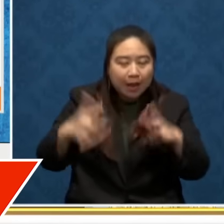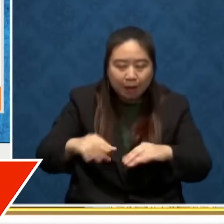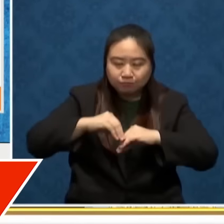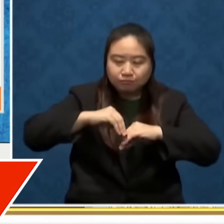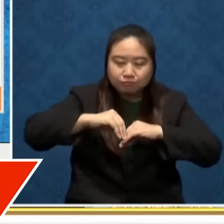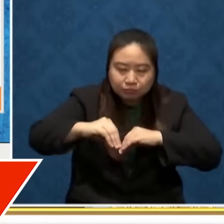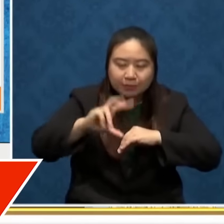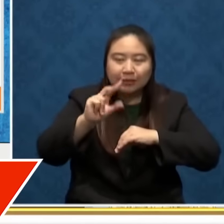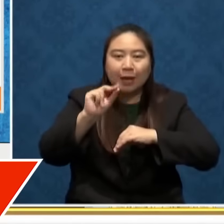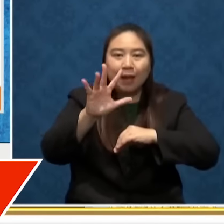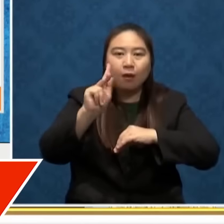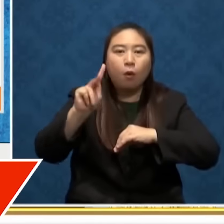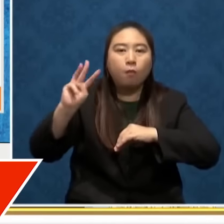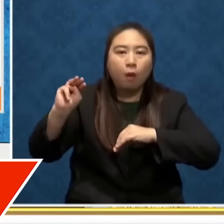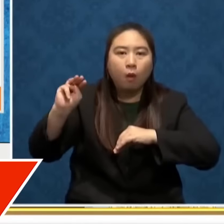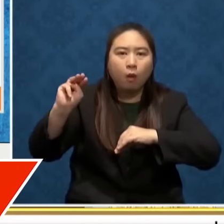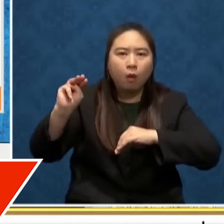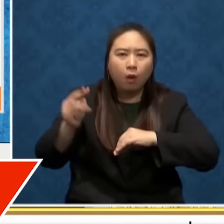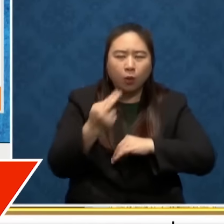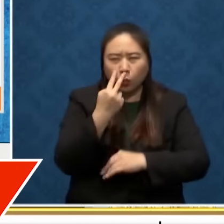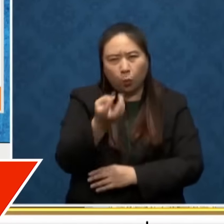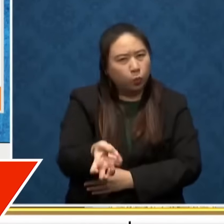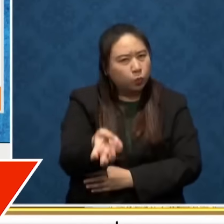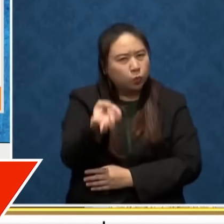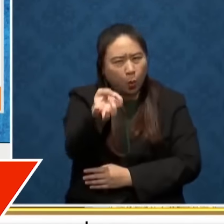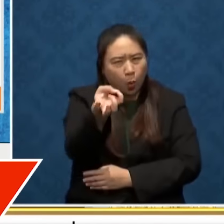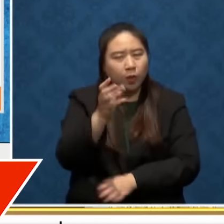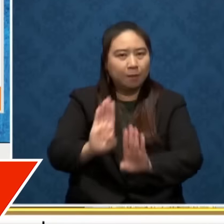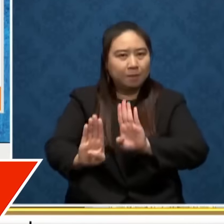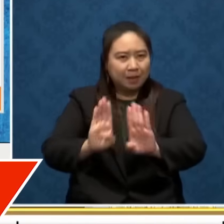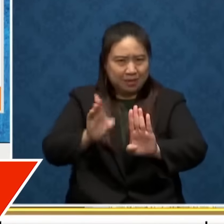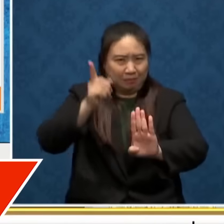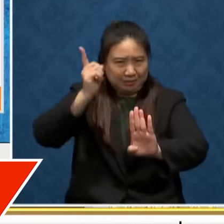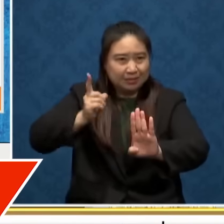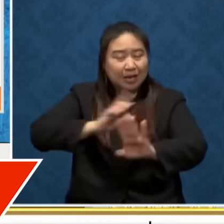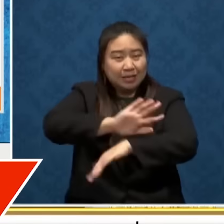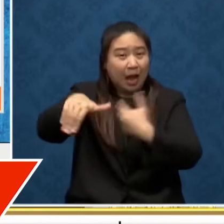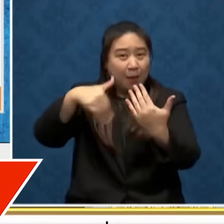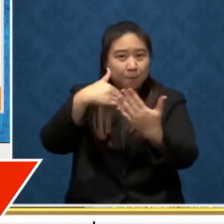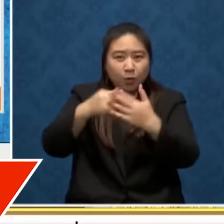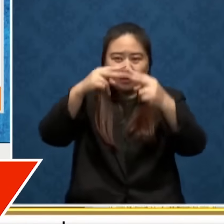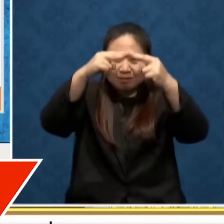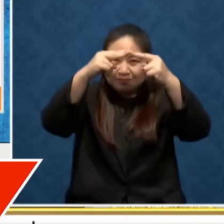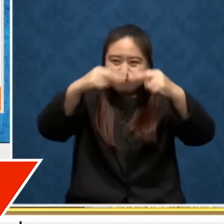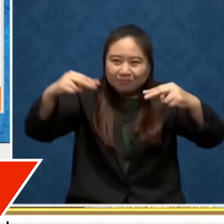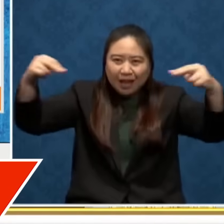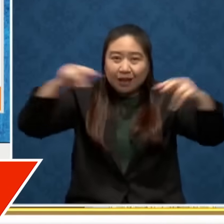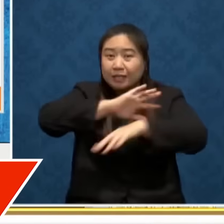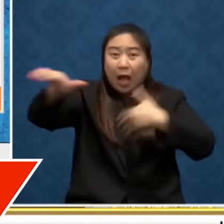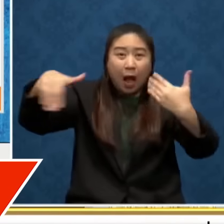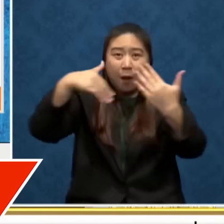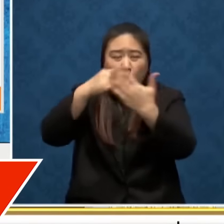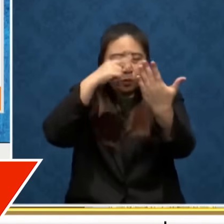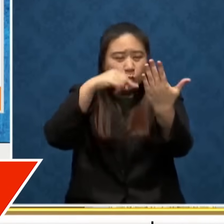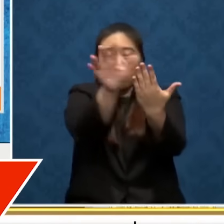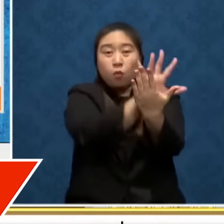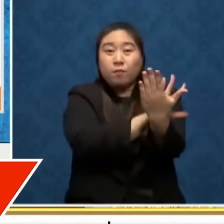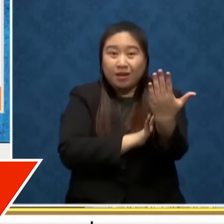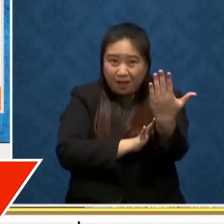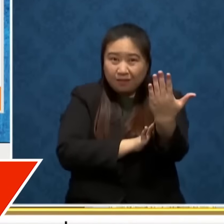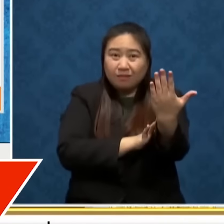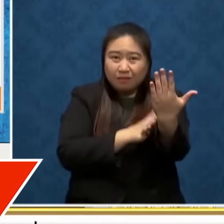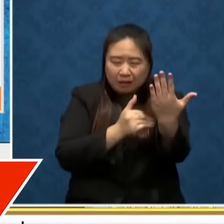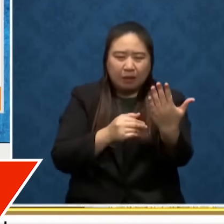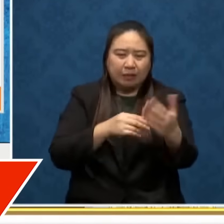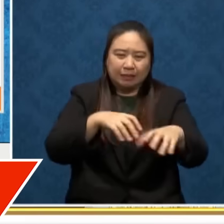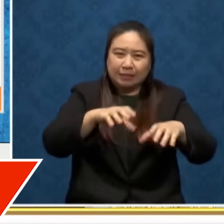ตรโดยประมาณเป็นตัวเลขที่น้อยมากเมื่อเปรียบเทียบกับระยะทางสายสื่อสารทั้งหมดในประเทศไทยแล้วแบ